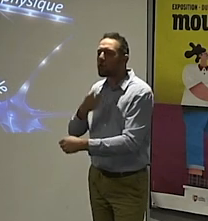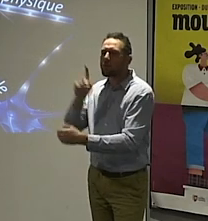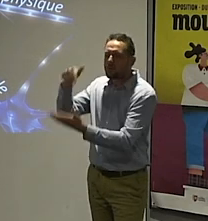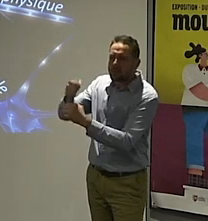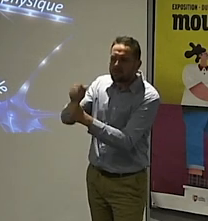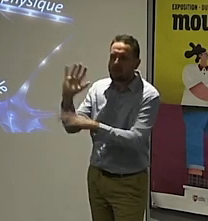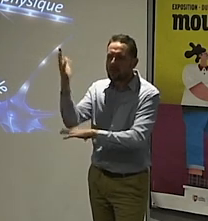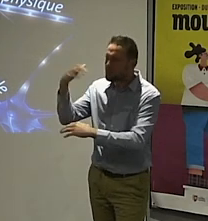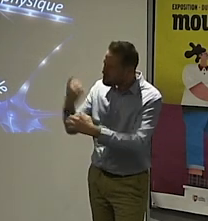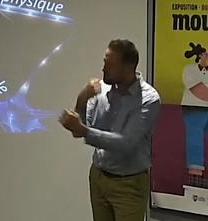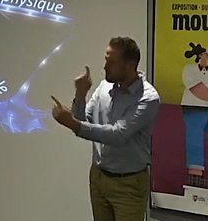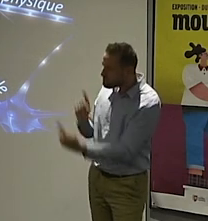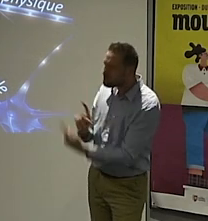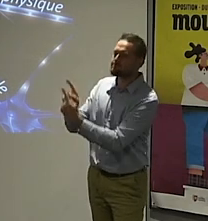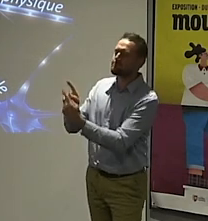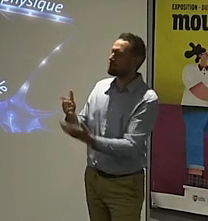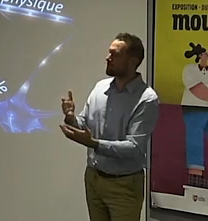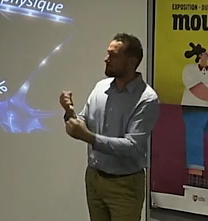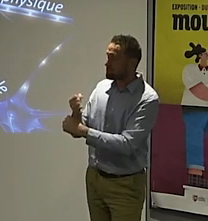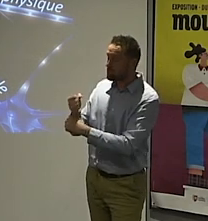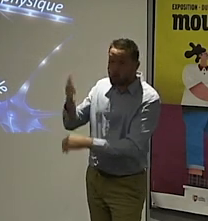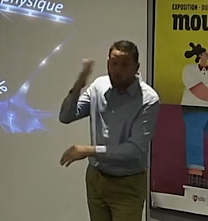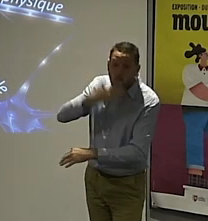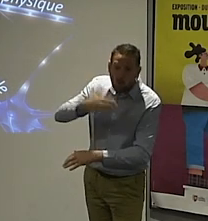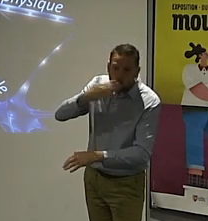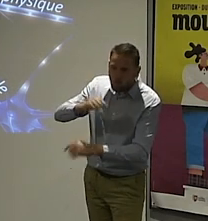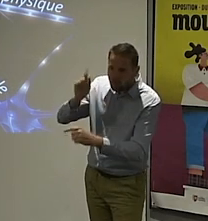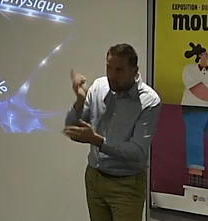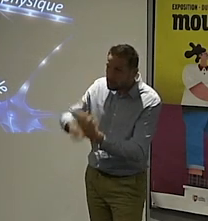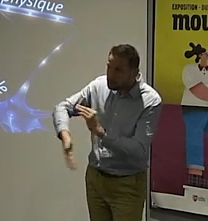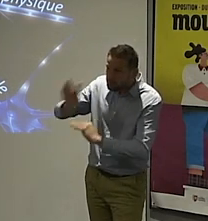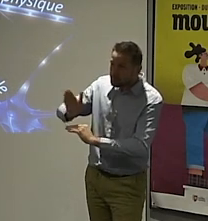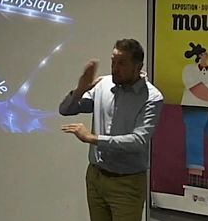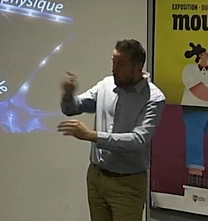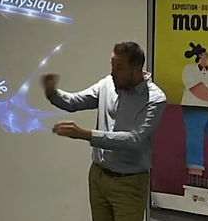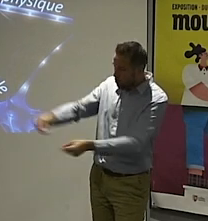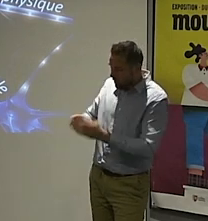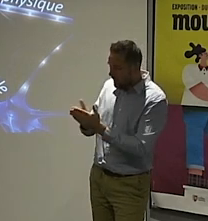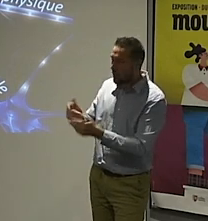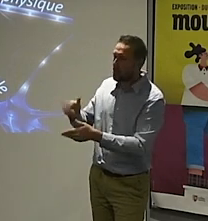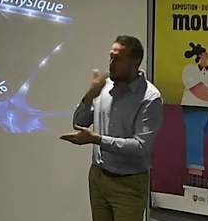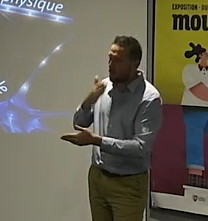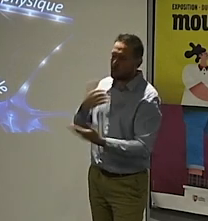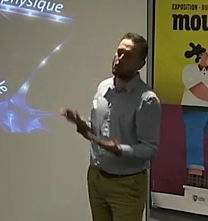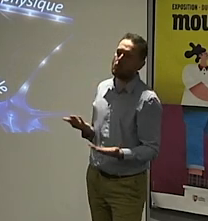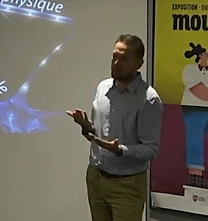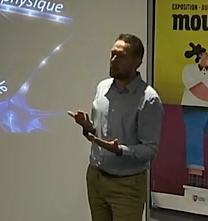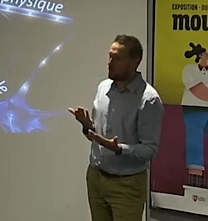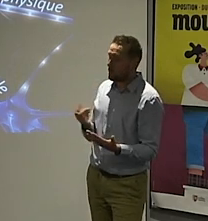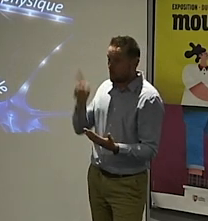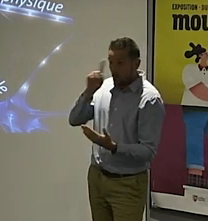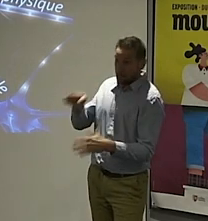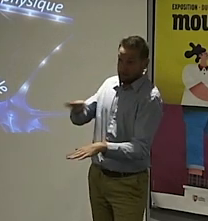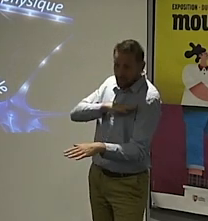voudrais le revoir. Parce que s'il ne m'avait pas tendu ce petit fascicule, il m'a dit vous regarderez. Alors, bon. Et c'est grâce